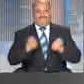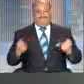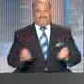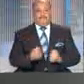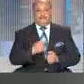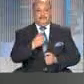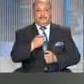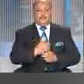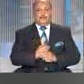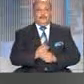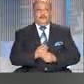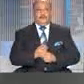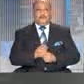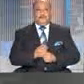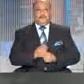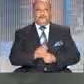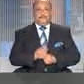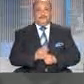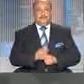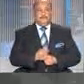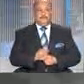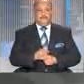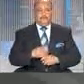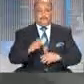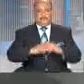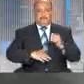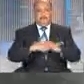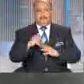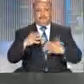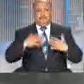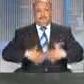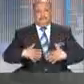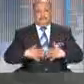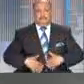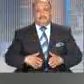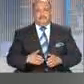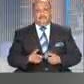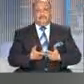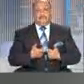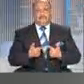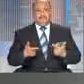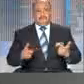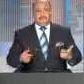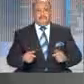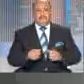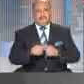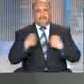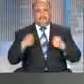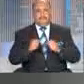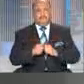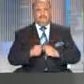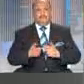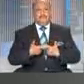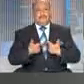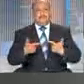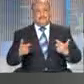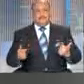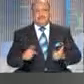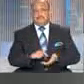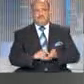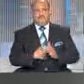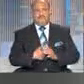المنطقة إلى غاية 30 من شهر أفريل الجاري ورغم أهمية هذا الحدث الاقتصادي والحركية التي